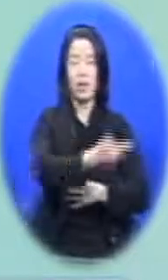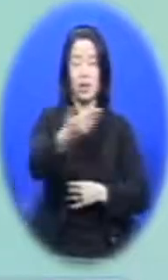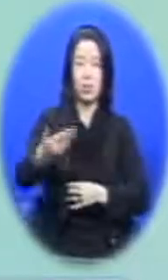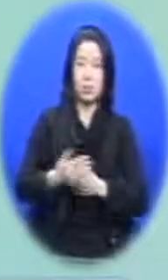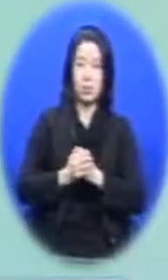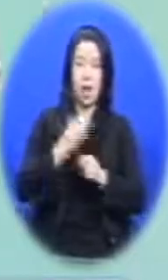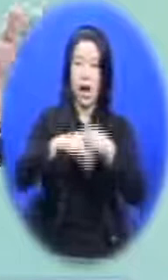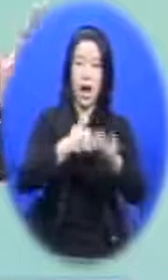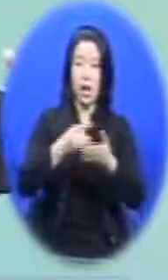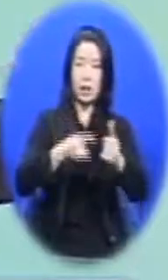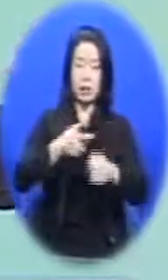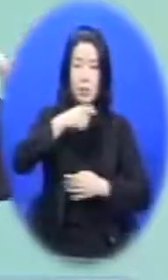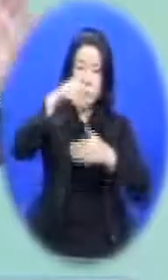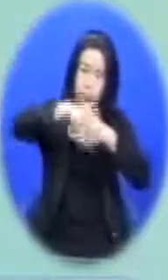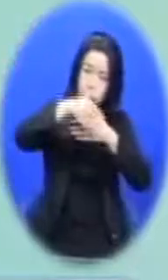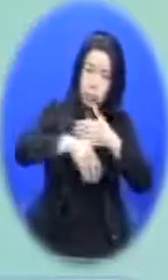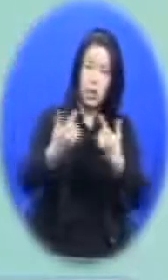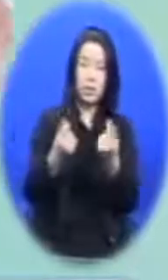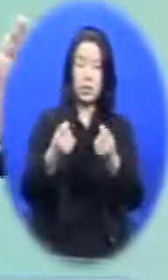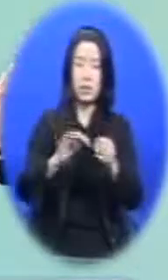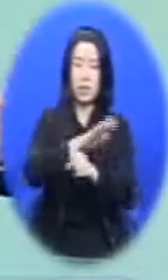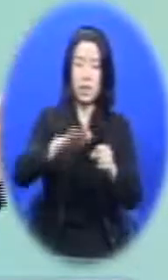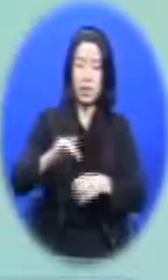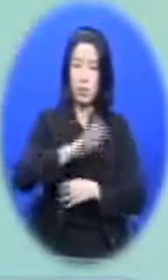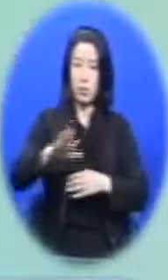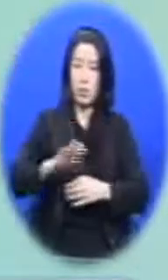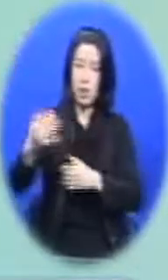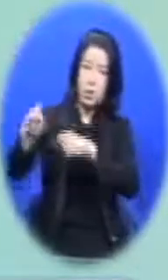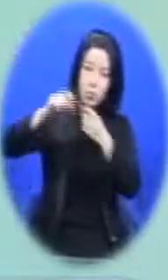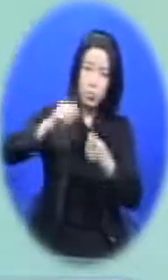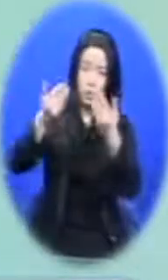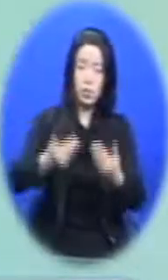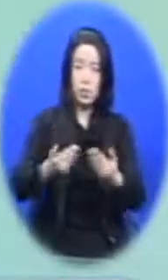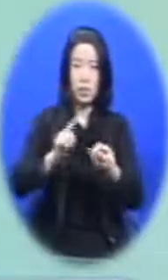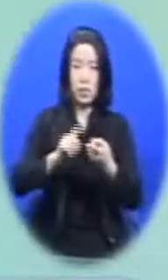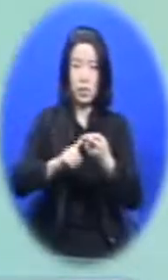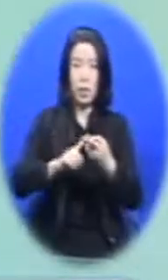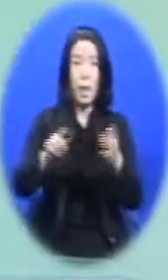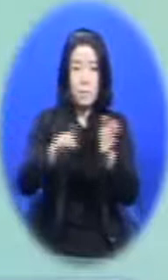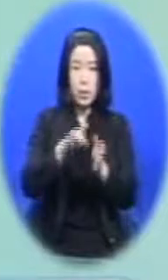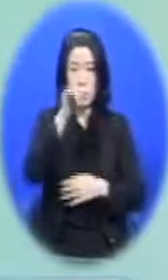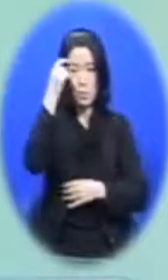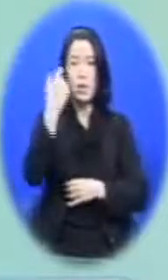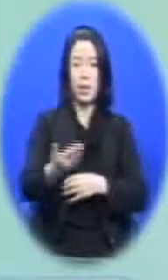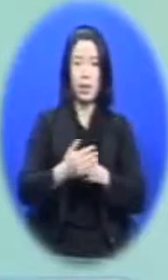여러분들은 하나님께서 폭포수같이 우리에게 사랑을 부어주신다는 사실을 믿으십니까?